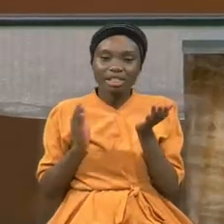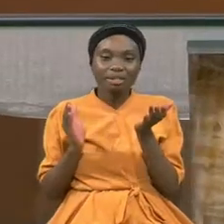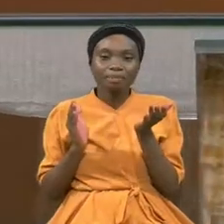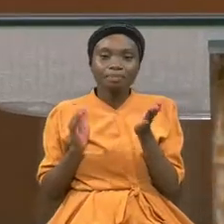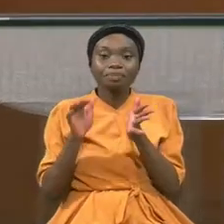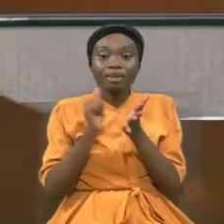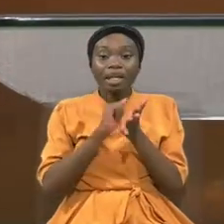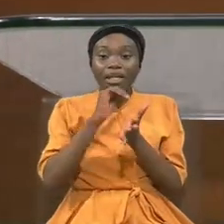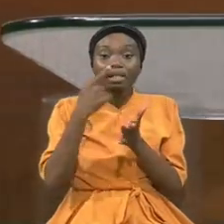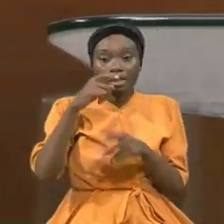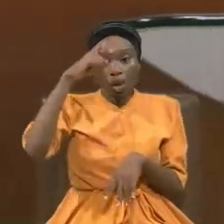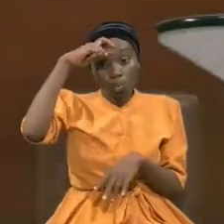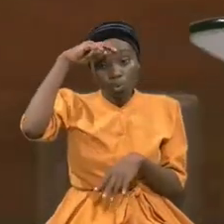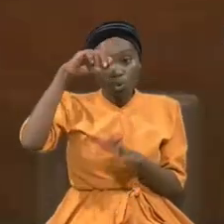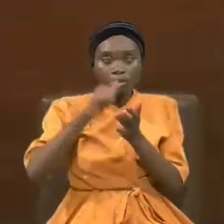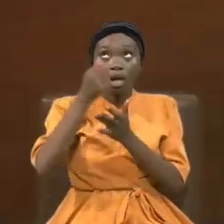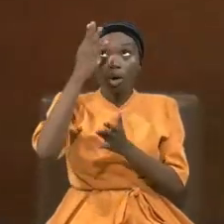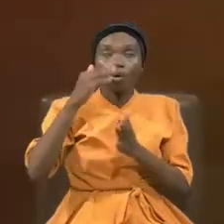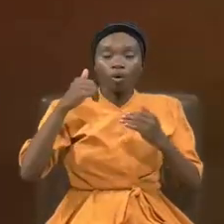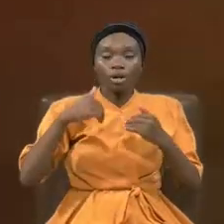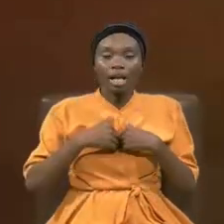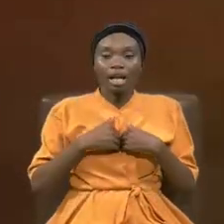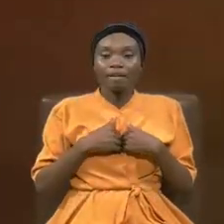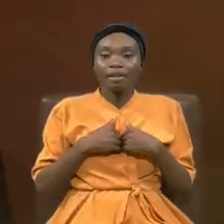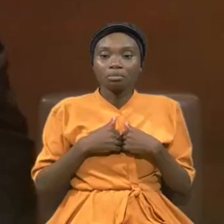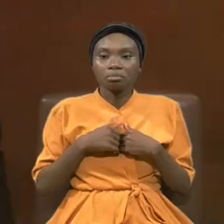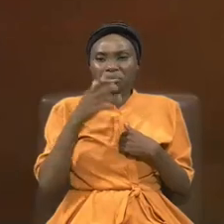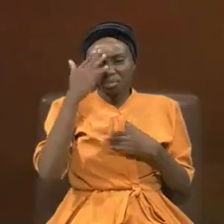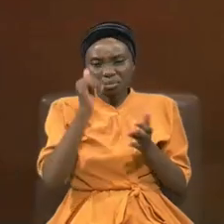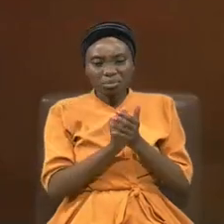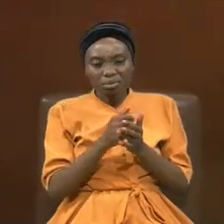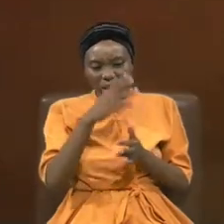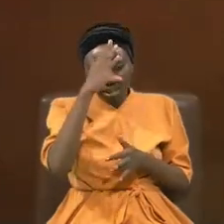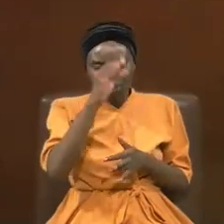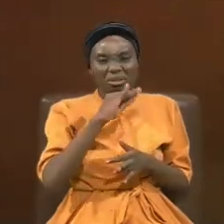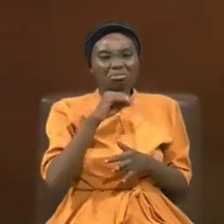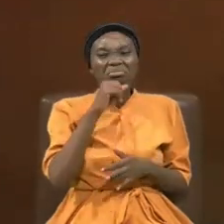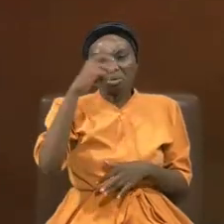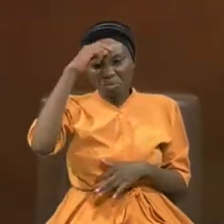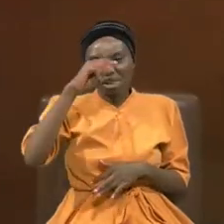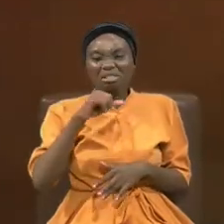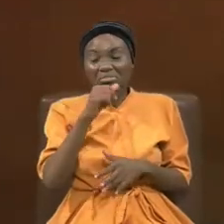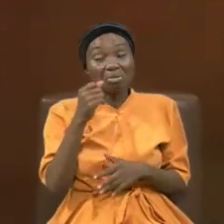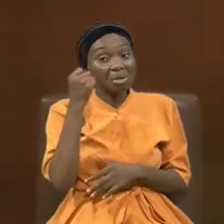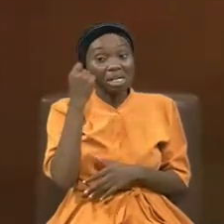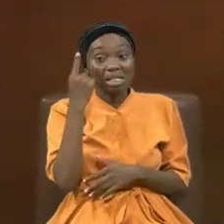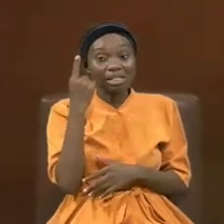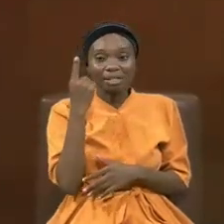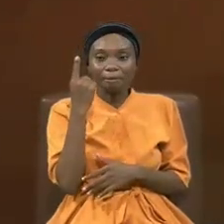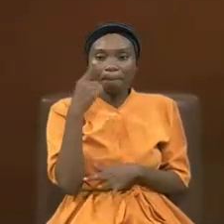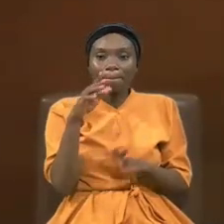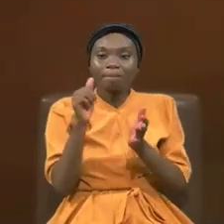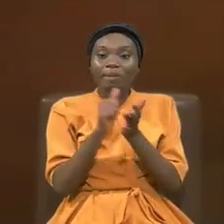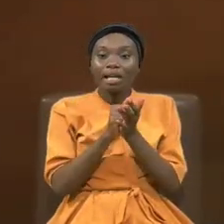exempte de duplicité, d'hypocrisie. C'est la sagesse que Dieu donne. On dit que l'homme là n'est pas sage et il ne comprend